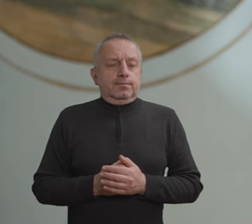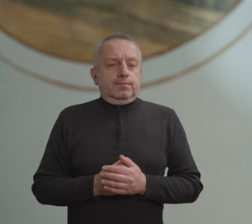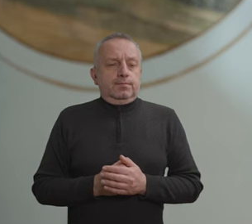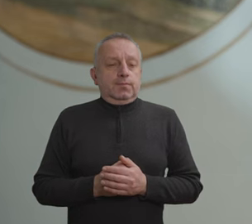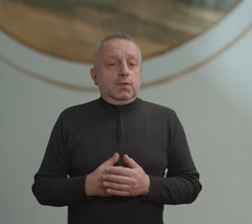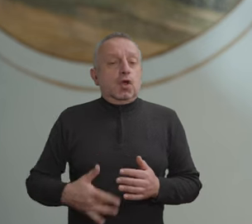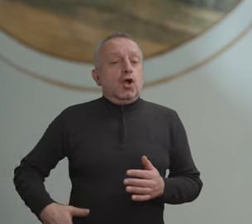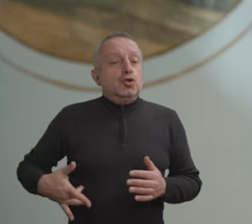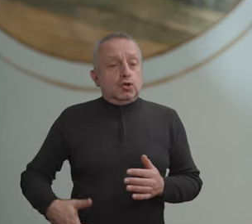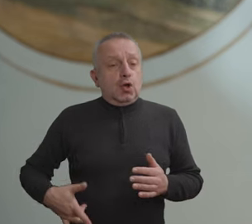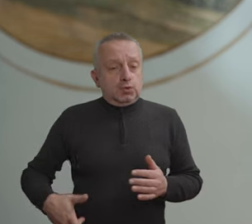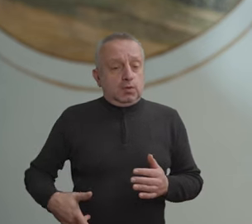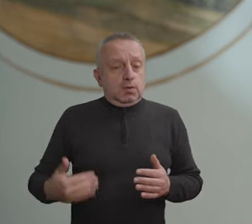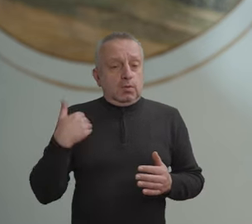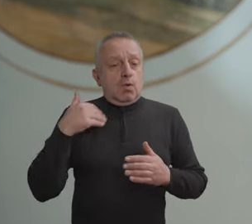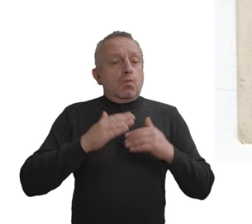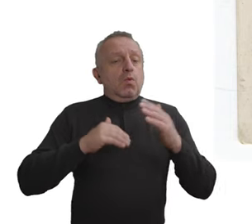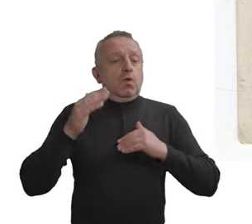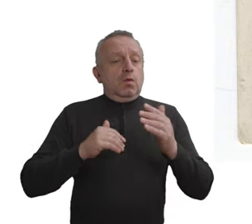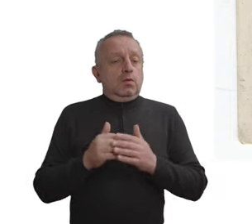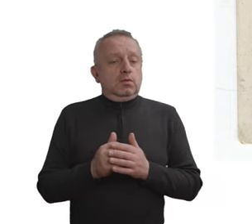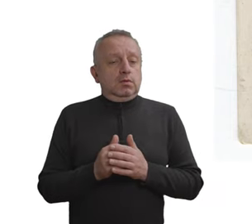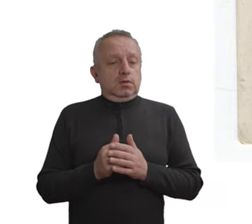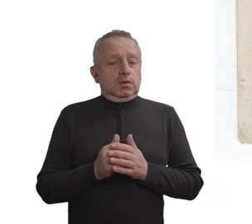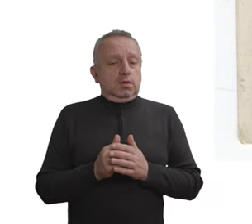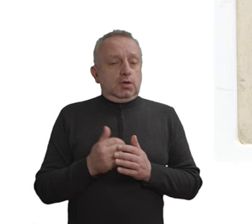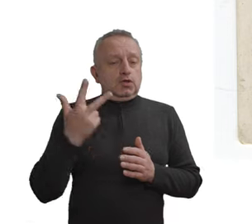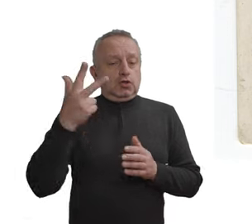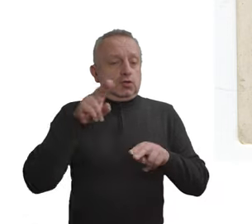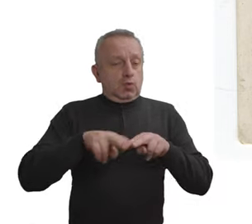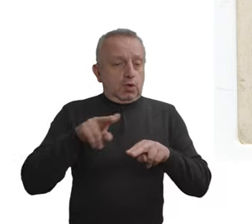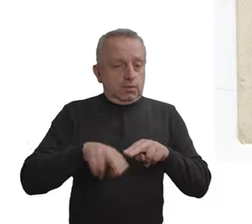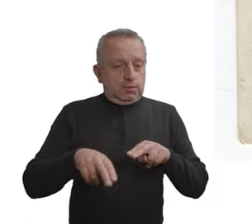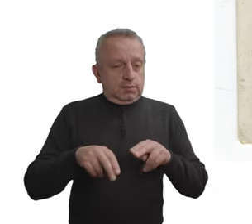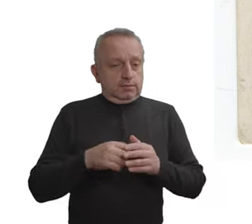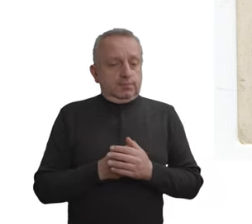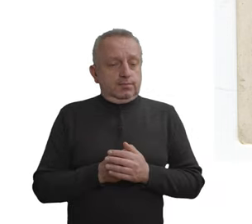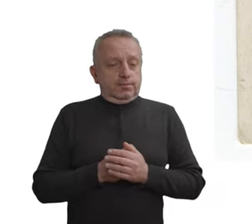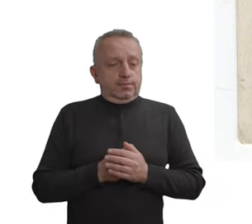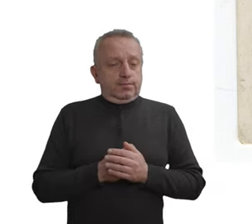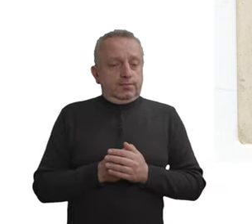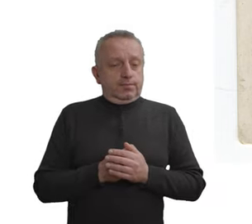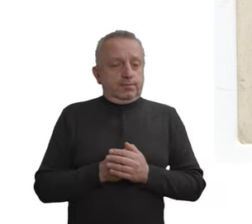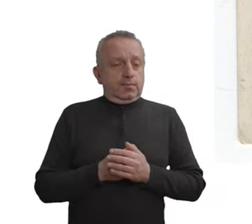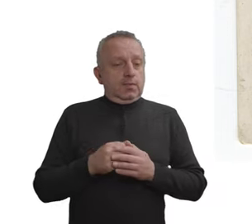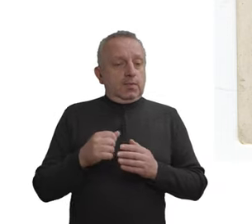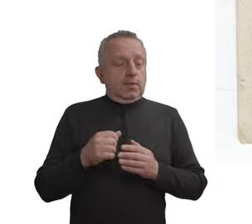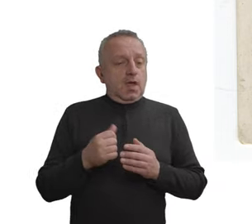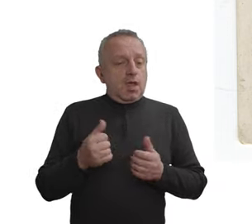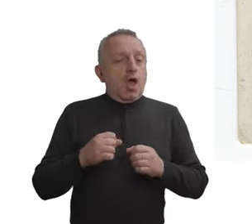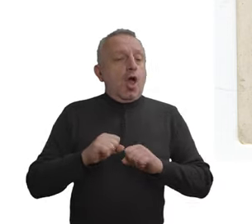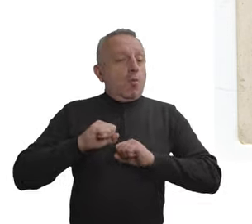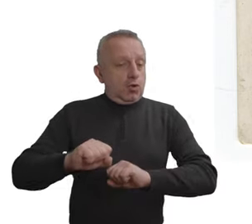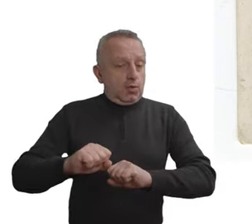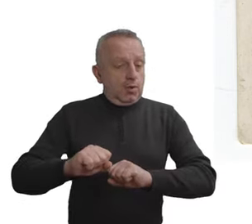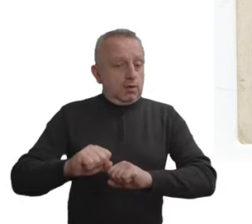Potockiego. Książę Lubomirski wybudował cukrownię w Przeworsku, która